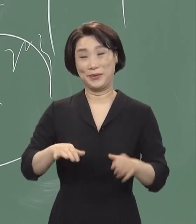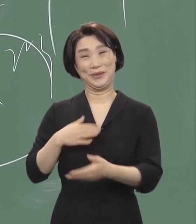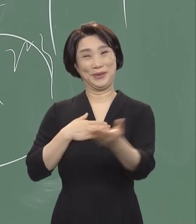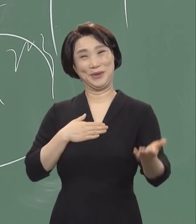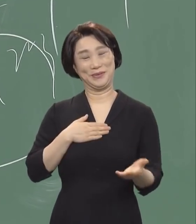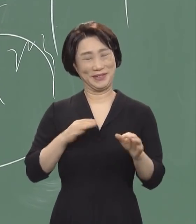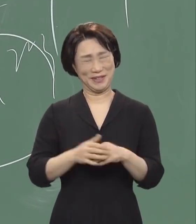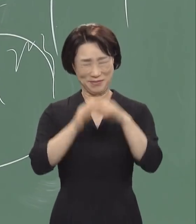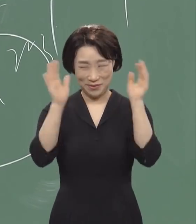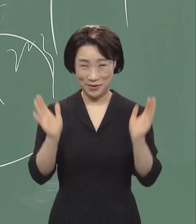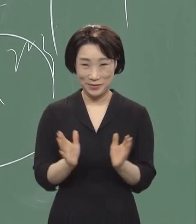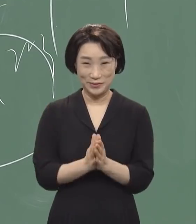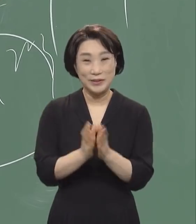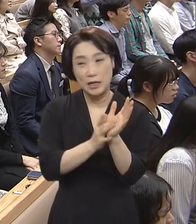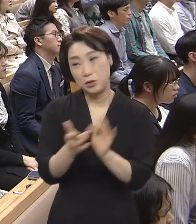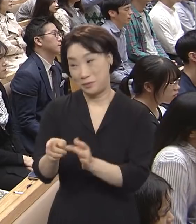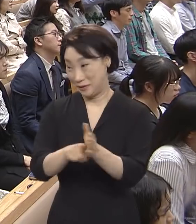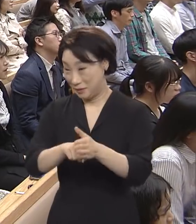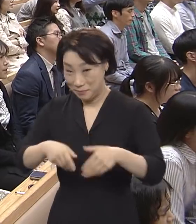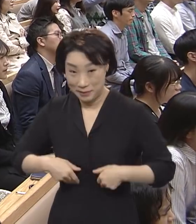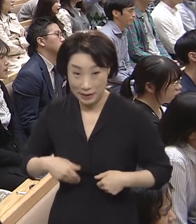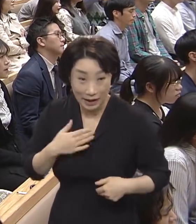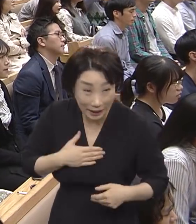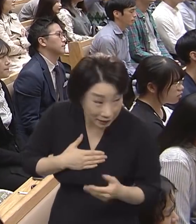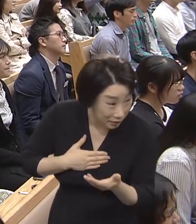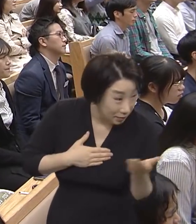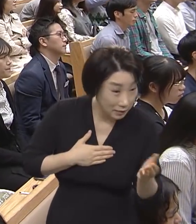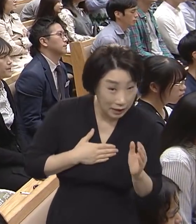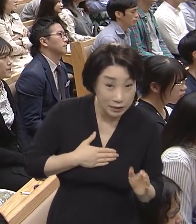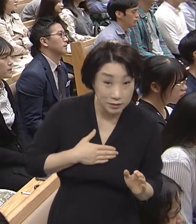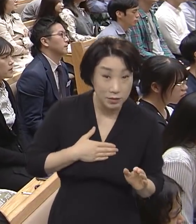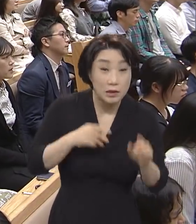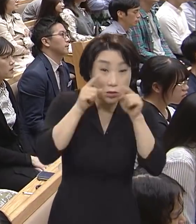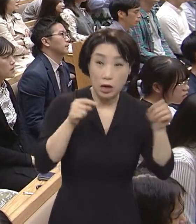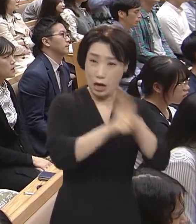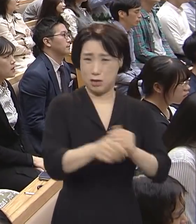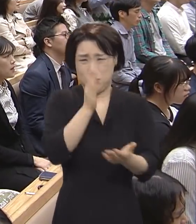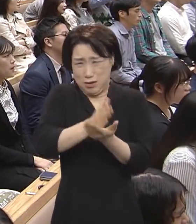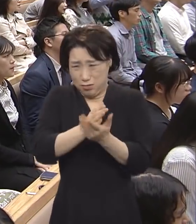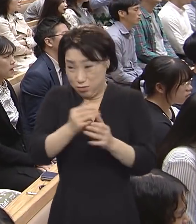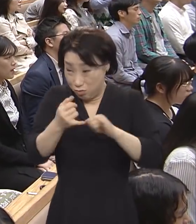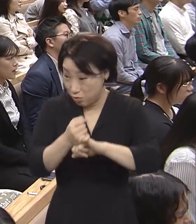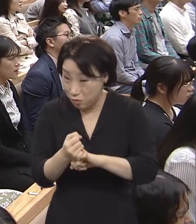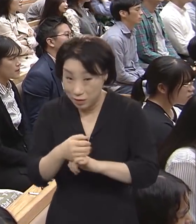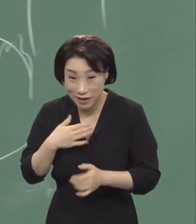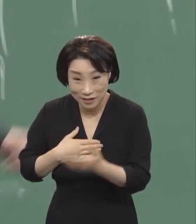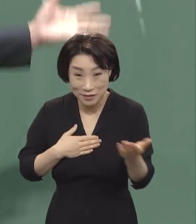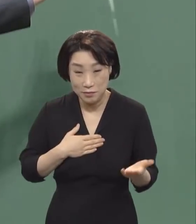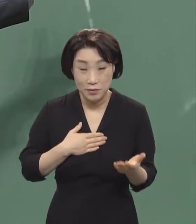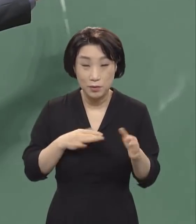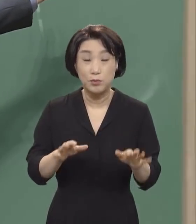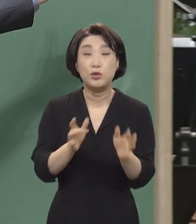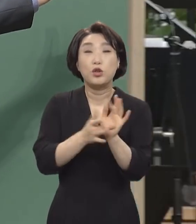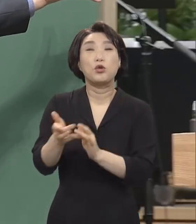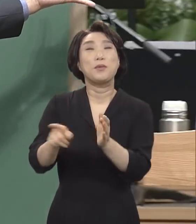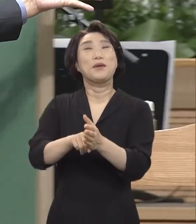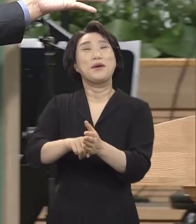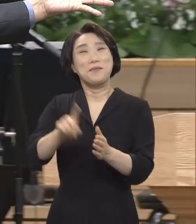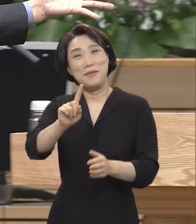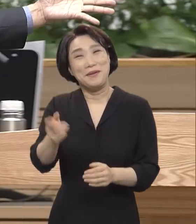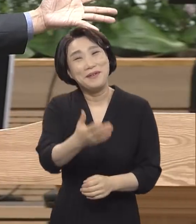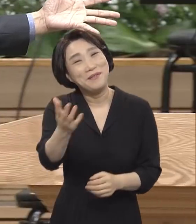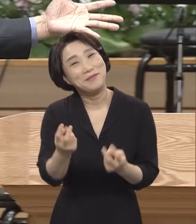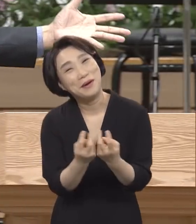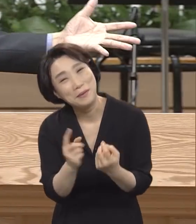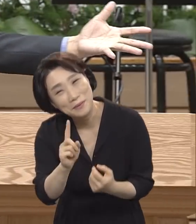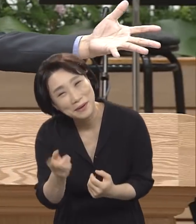전부 예수 믿어야 합니다 지옥감은 절대 안 됩니다 예수 믿는 것이 무엇이냐